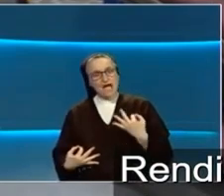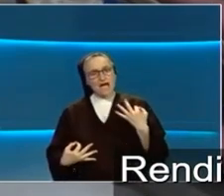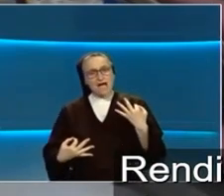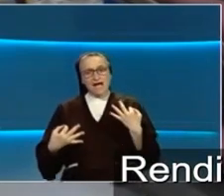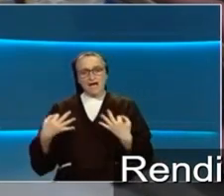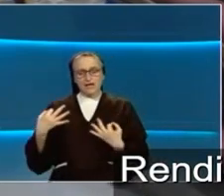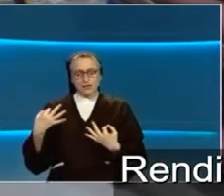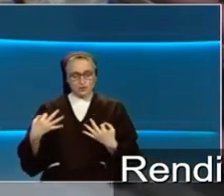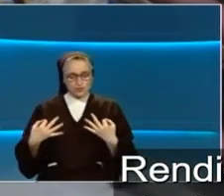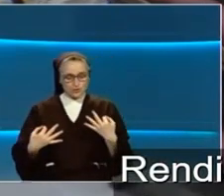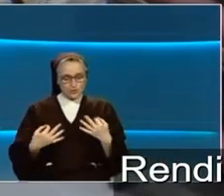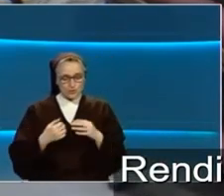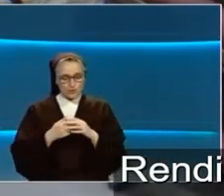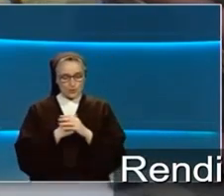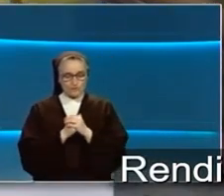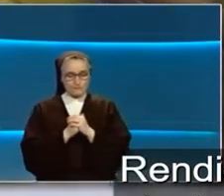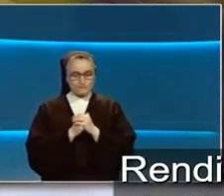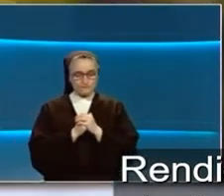justum